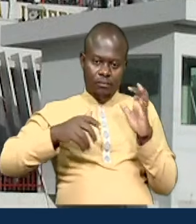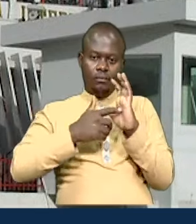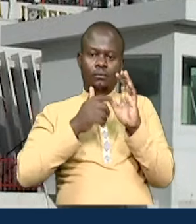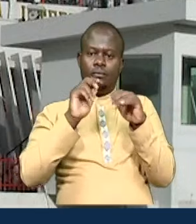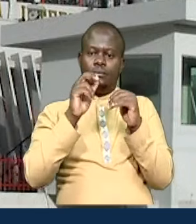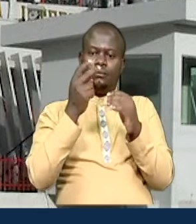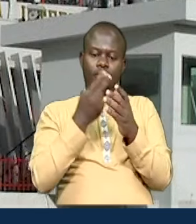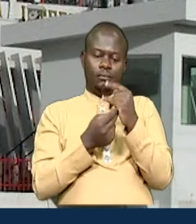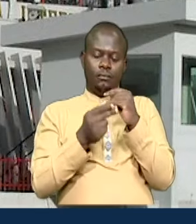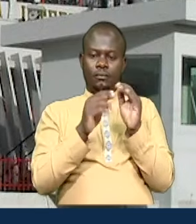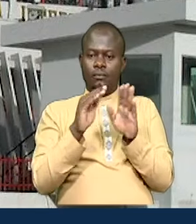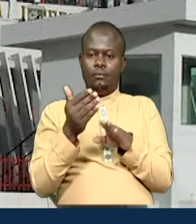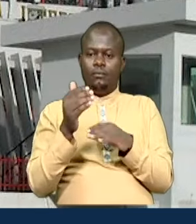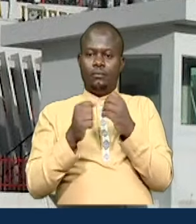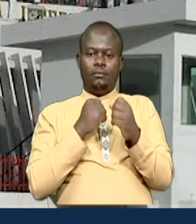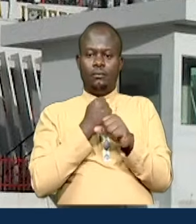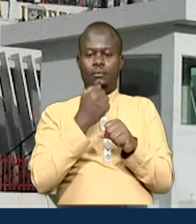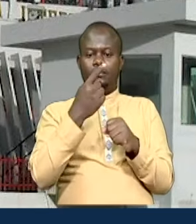ko bombi bapfuye mu